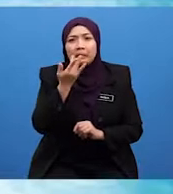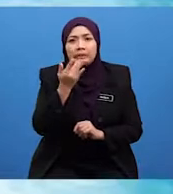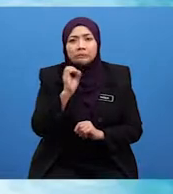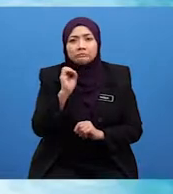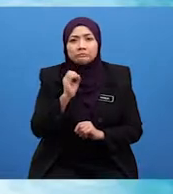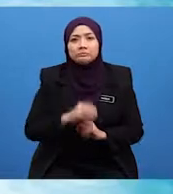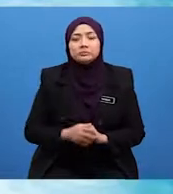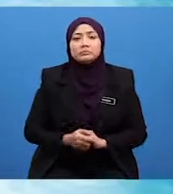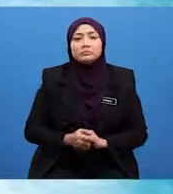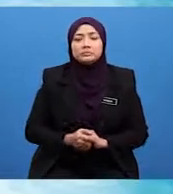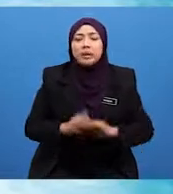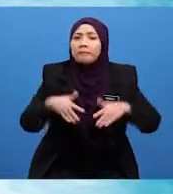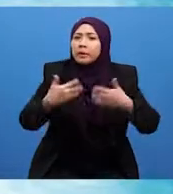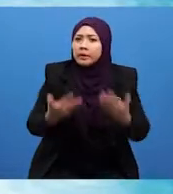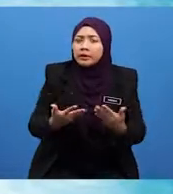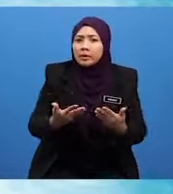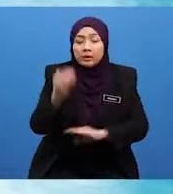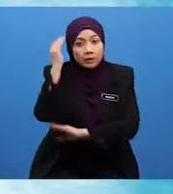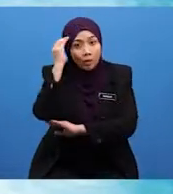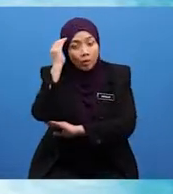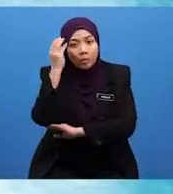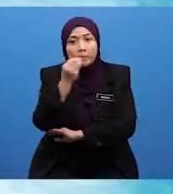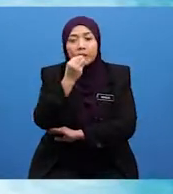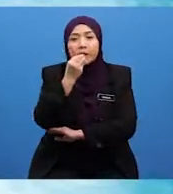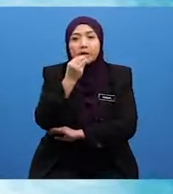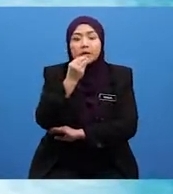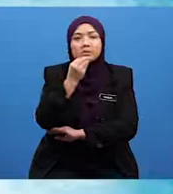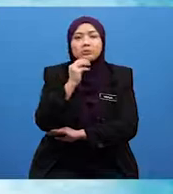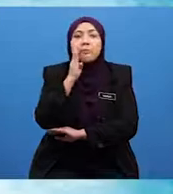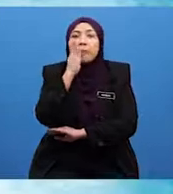Murid-murid, bagaimana anda tahu bahawa makanan ini manis?